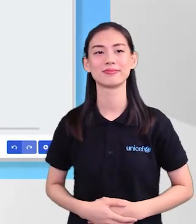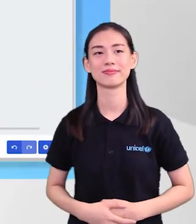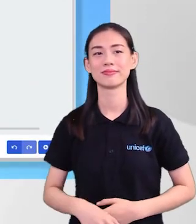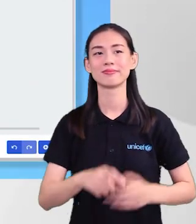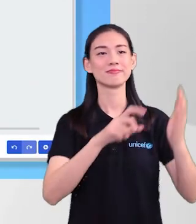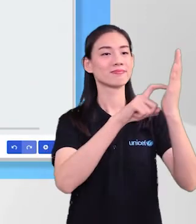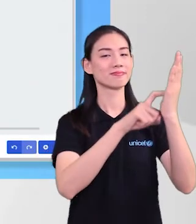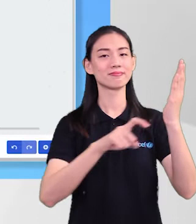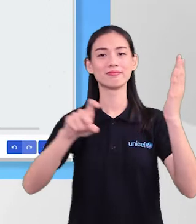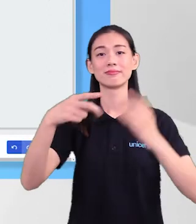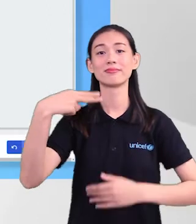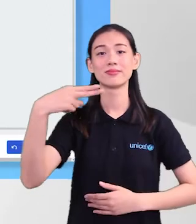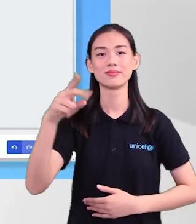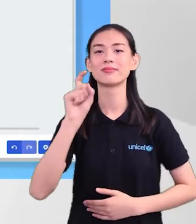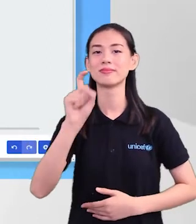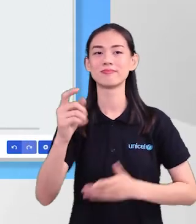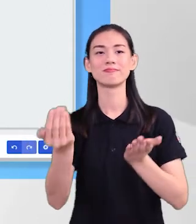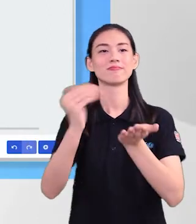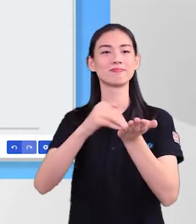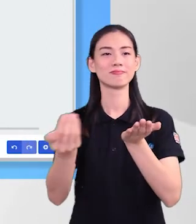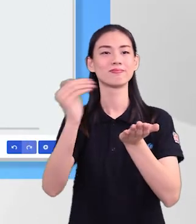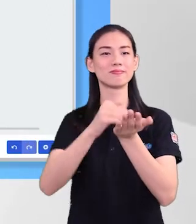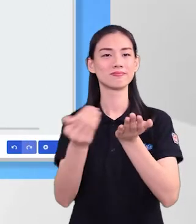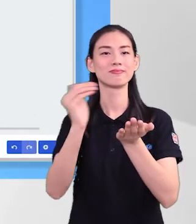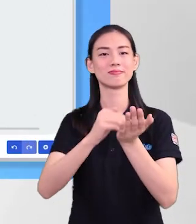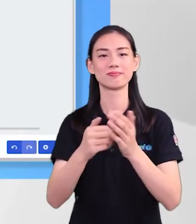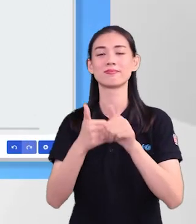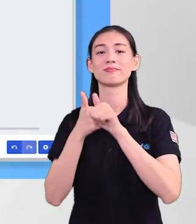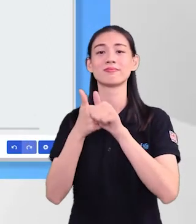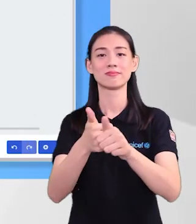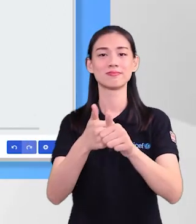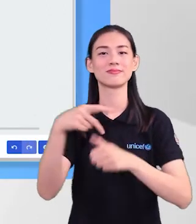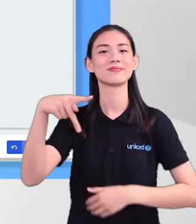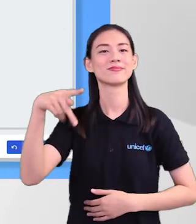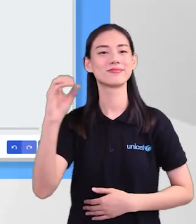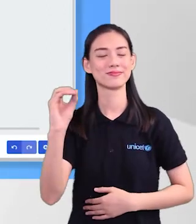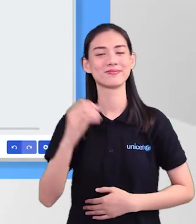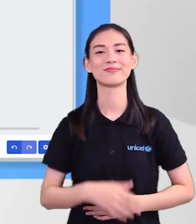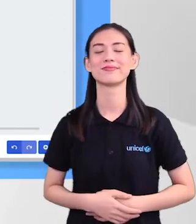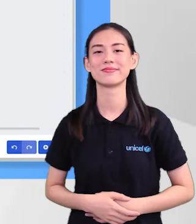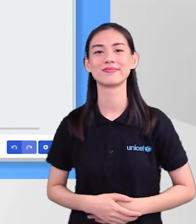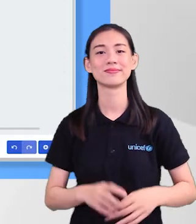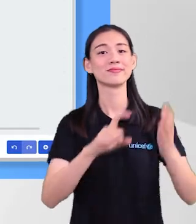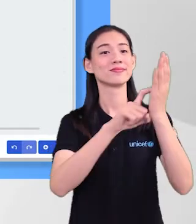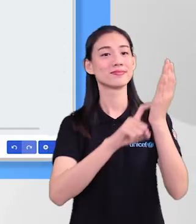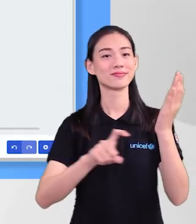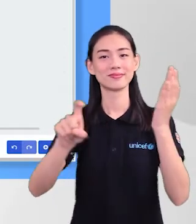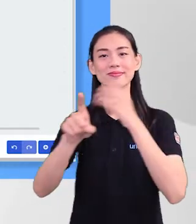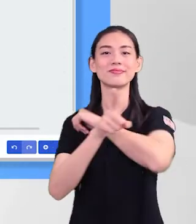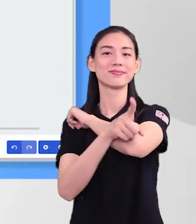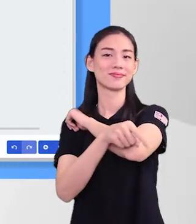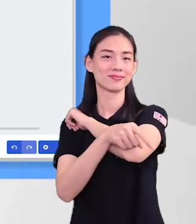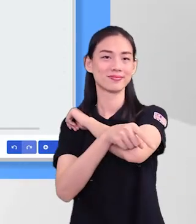Gunakan block repeat untuk pastikan kepala singa bergerak mengikut bilangan kali echo P0 ditekan.